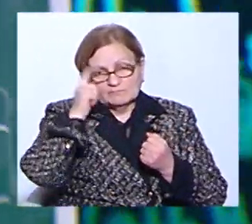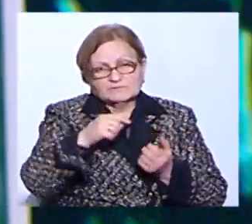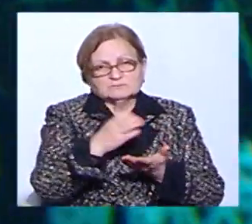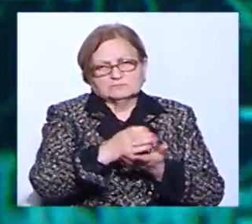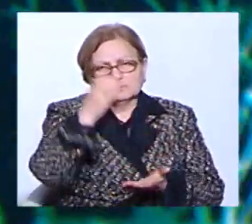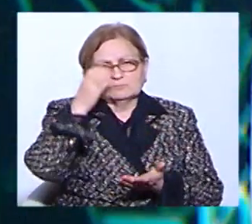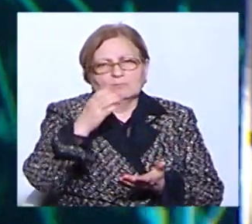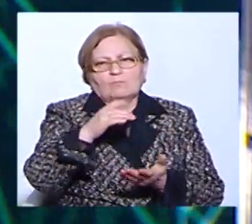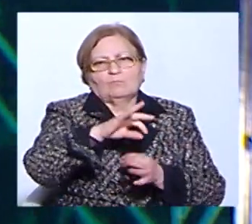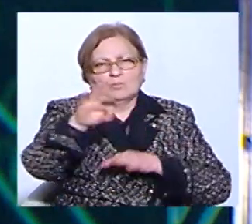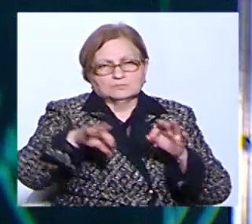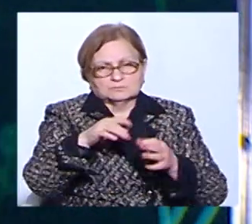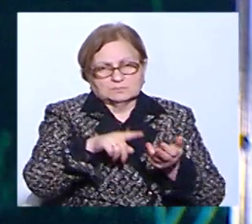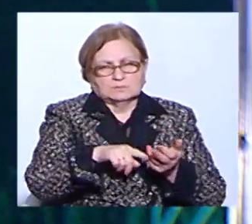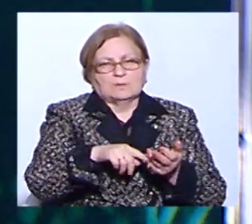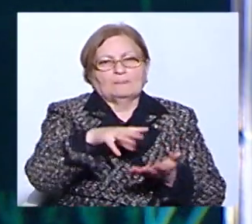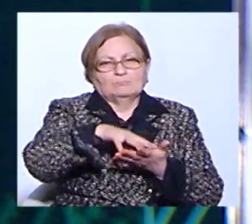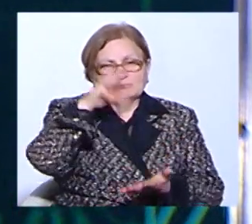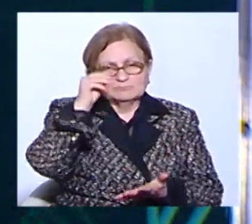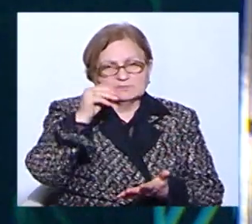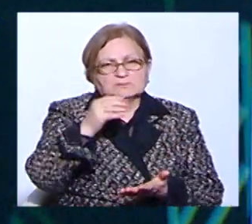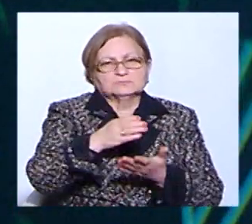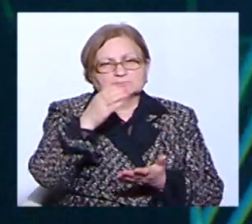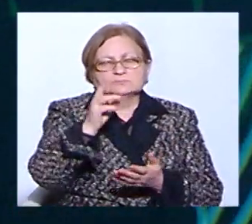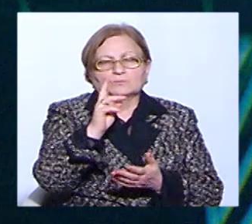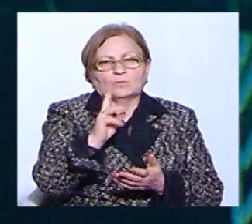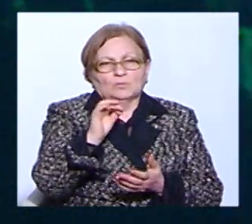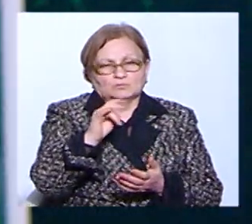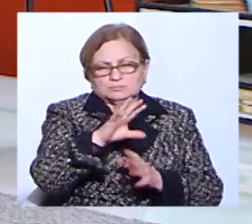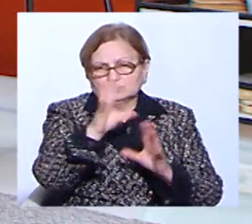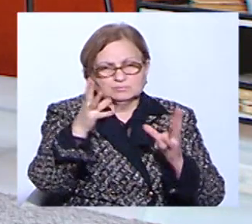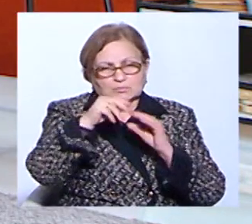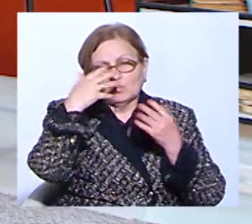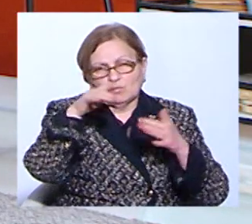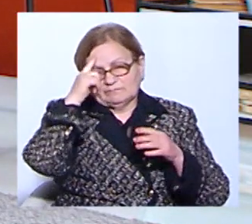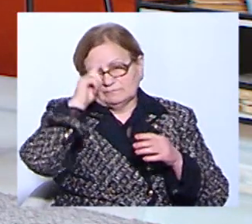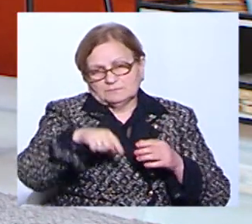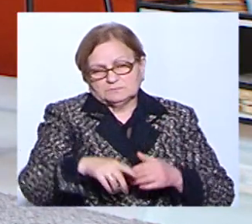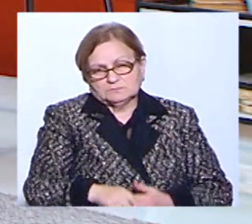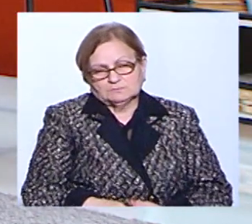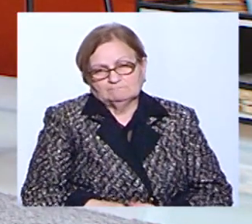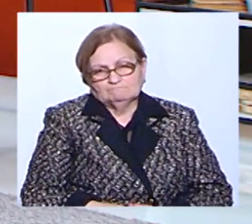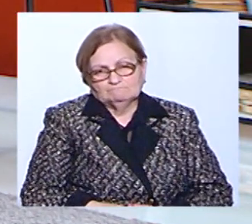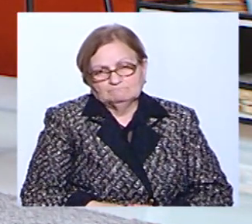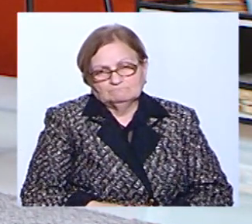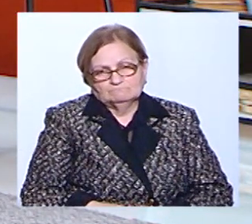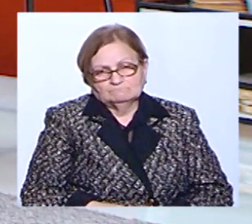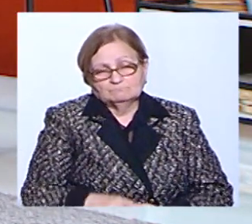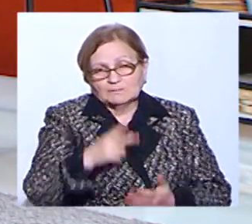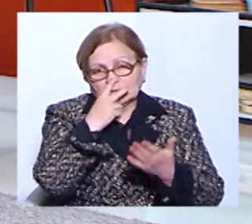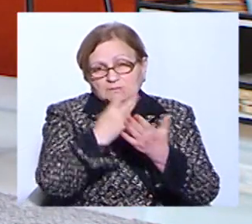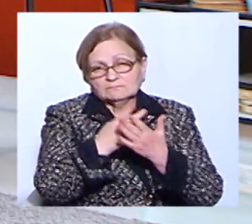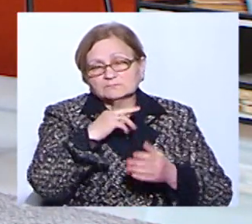პრიზმის მოცულობის ფორმულა, პრიზმის, პირამიდის, ცილინდრის და კონუსის. აი დავაკვირდეთ რა